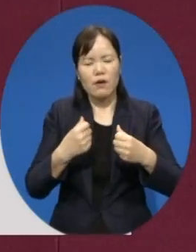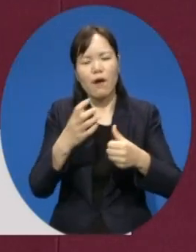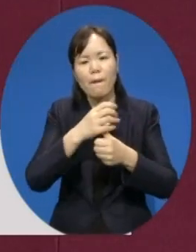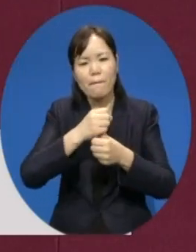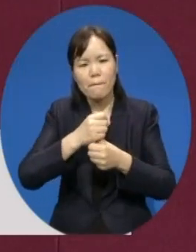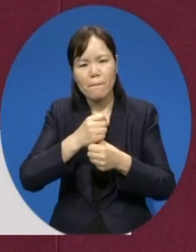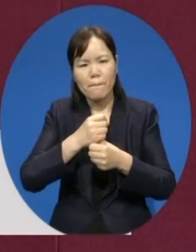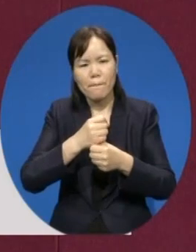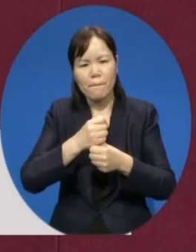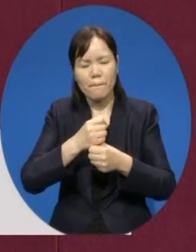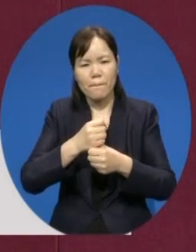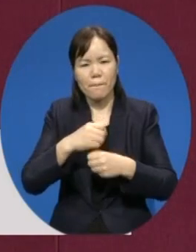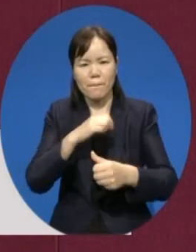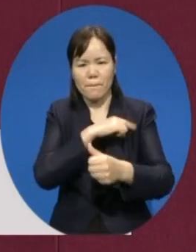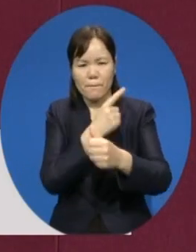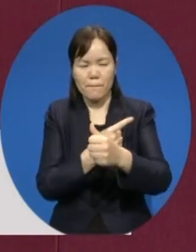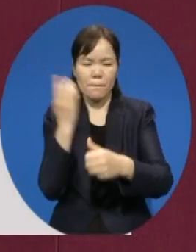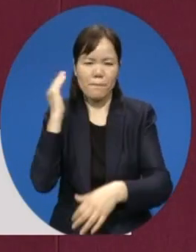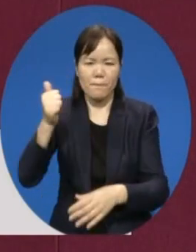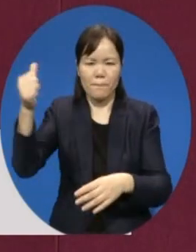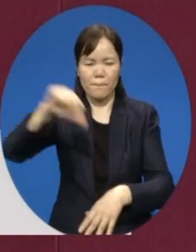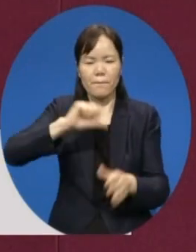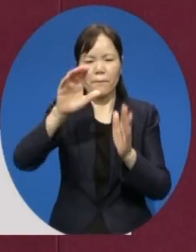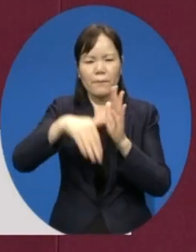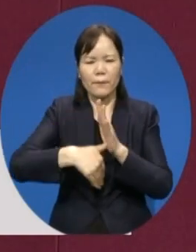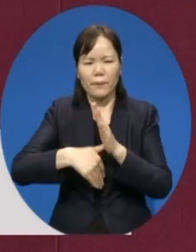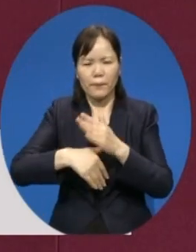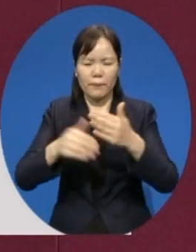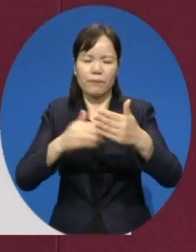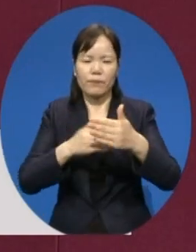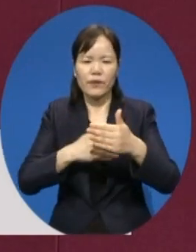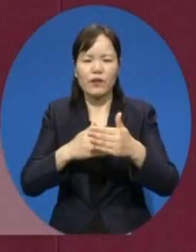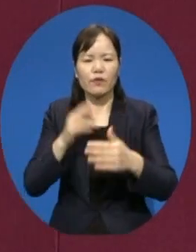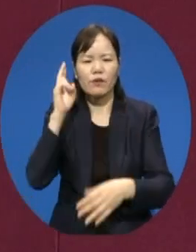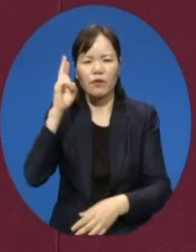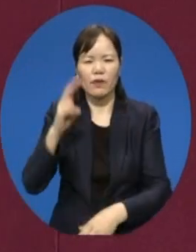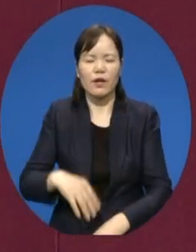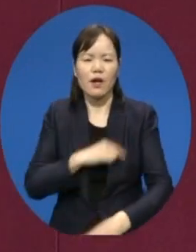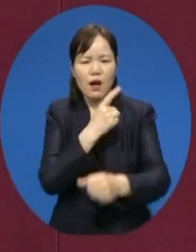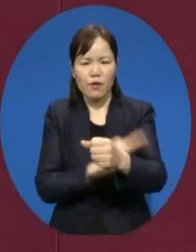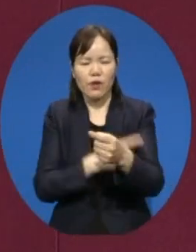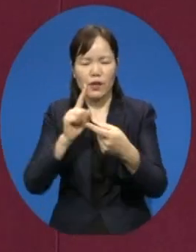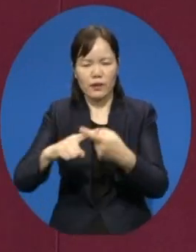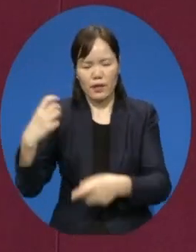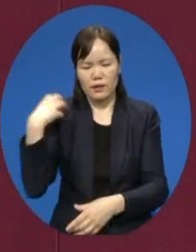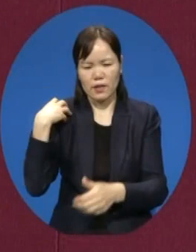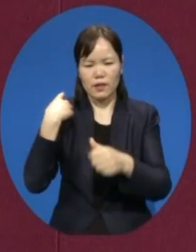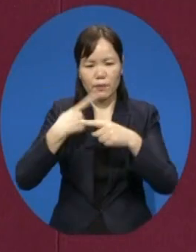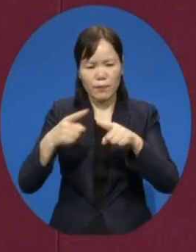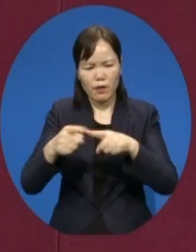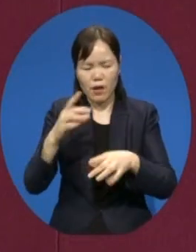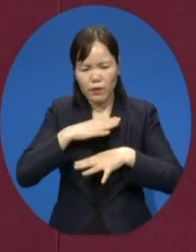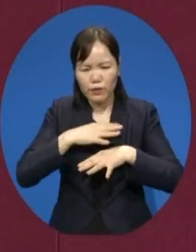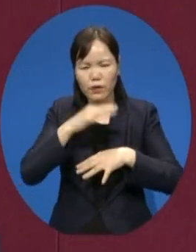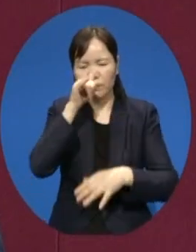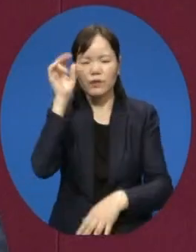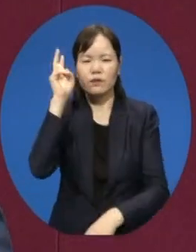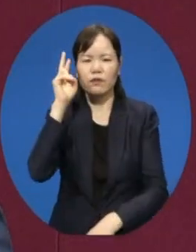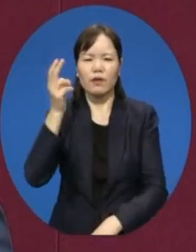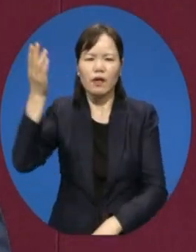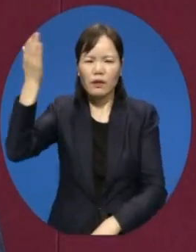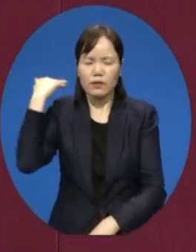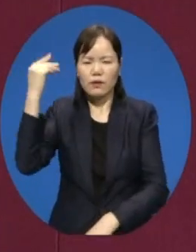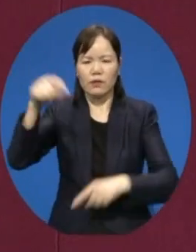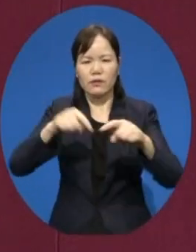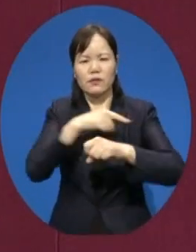저질렀던 각종 권력 사유화 범법 행위에 대한 책임과 평가가 두려울 겁니다. 이전